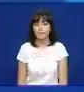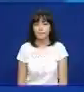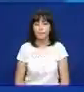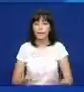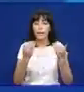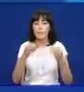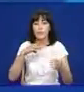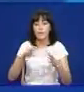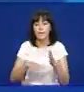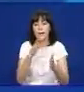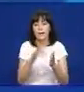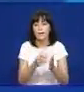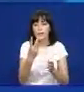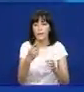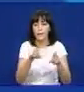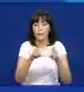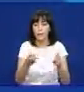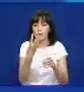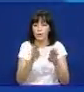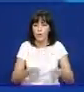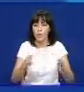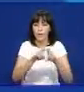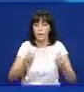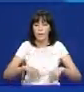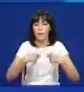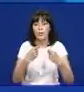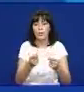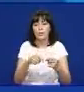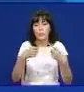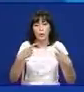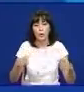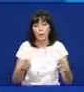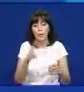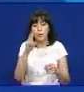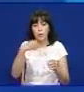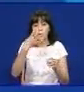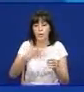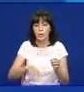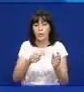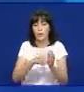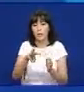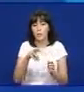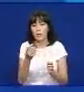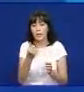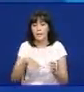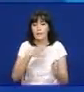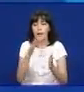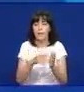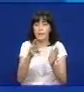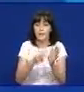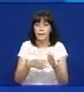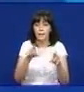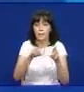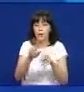Биыл Түркістан қаласында 2 мектеп 3 балабақша пайдалануға беріледі. Одан бөлек 256 миллион теңгеге қаладағы 8 білім